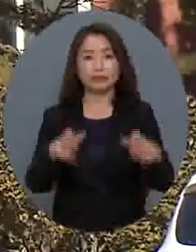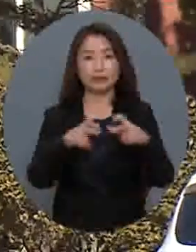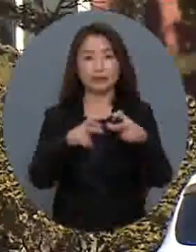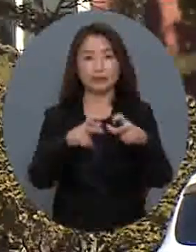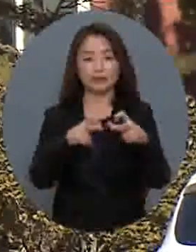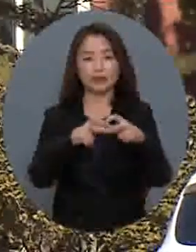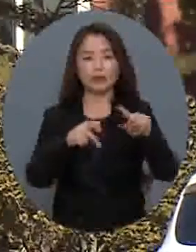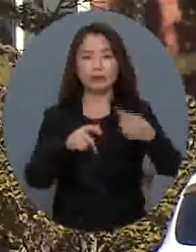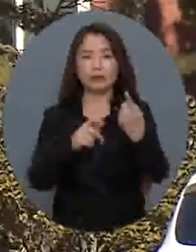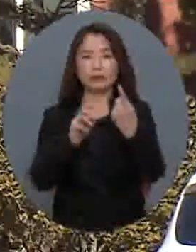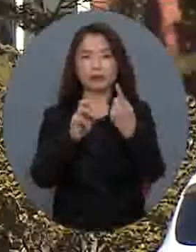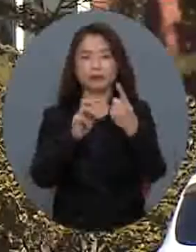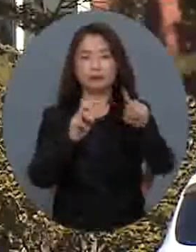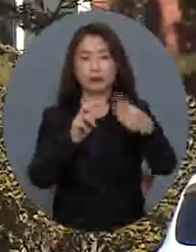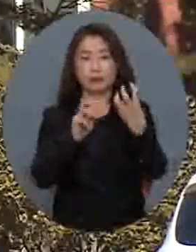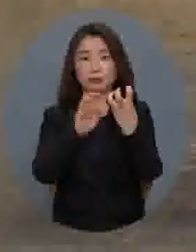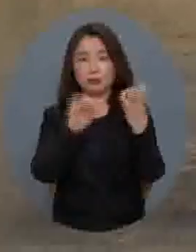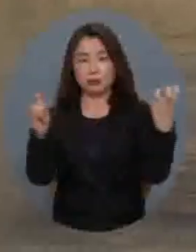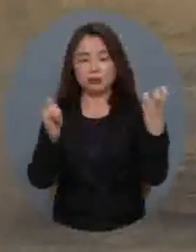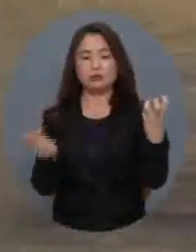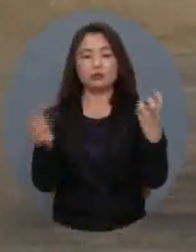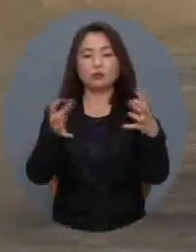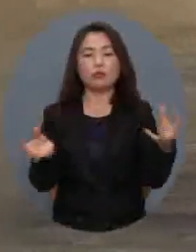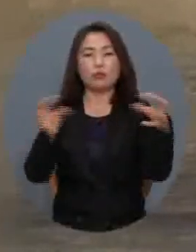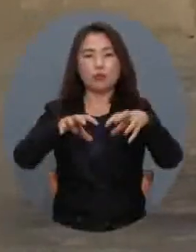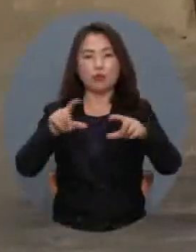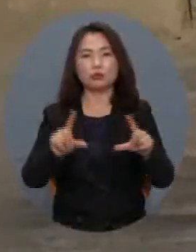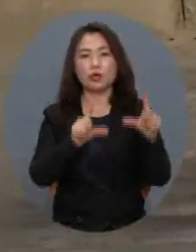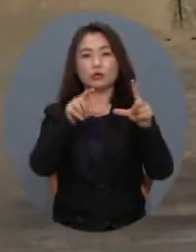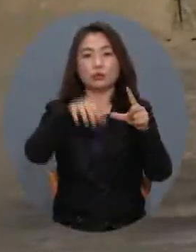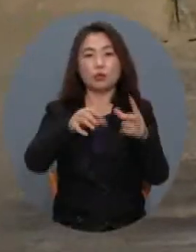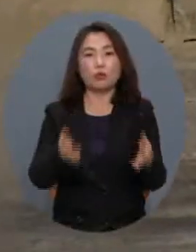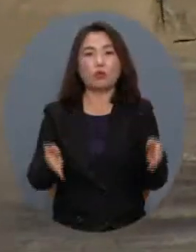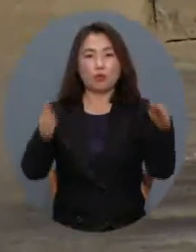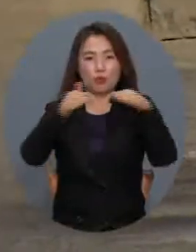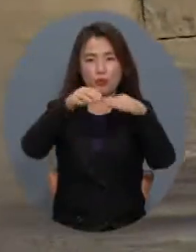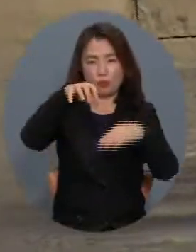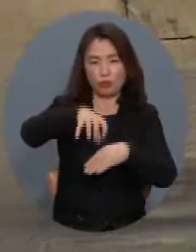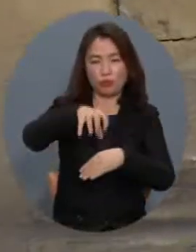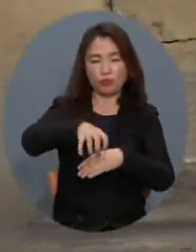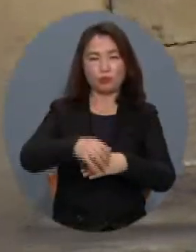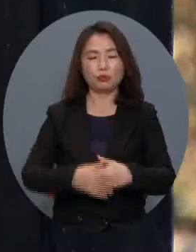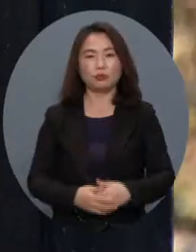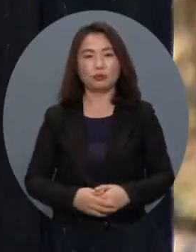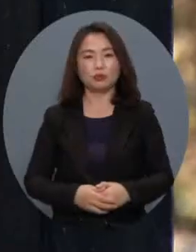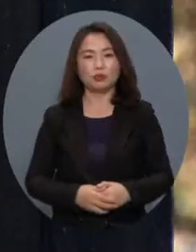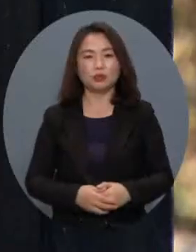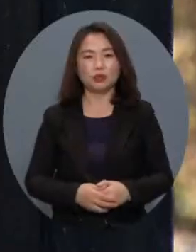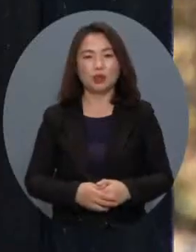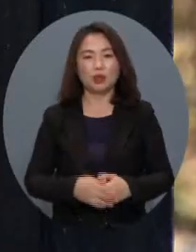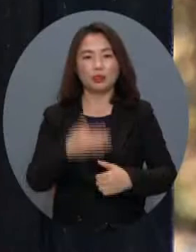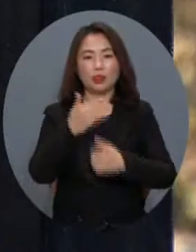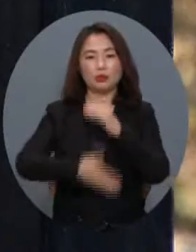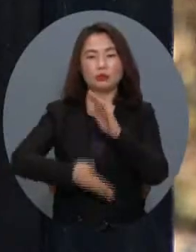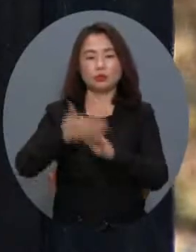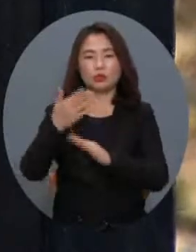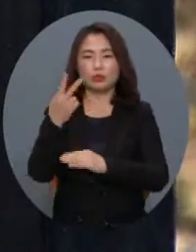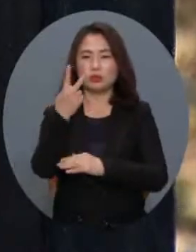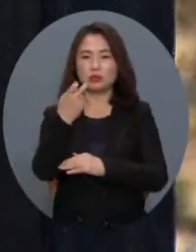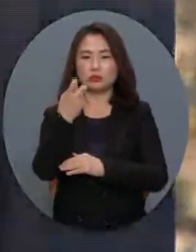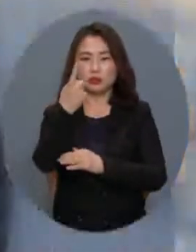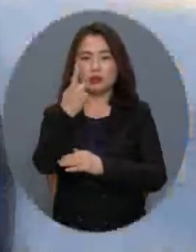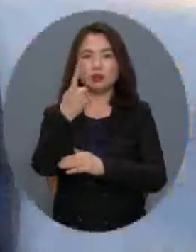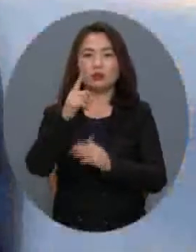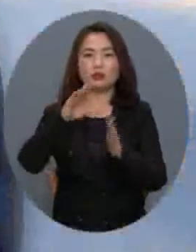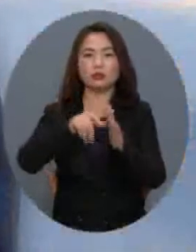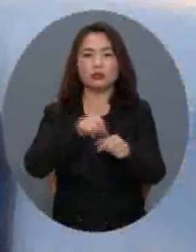장애인 130여 명이 생활하고 있는 대구의 한 집단 거주 시설입니다. 대구시는 2021년